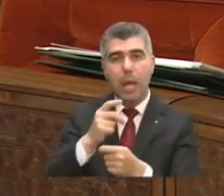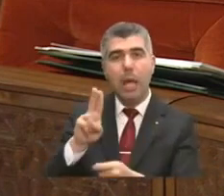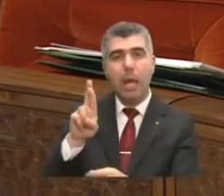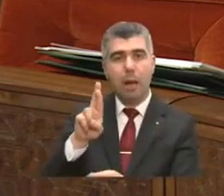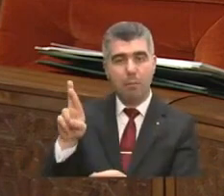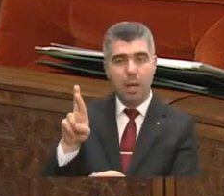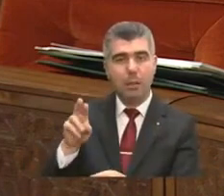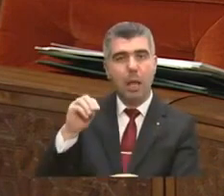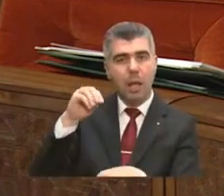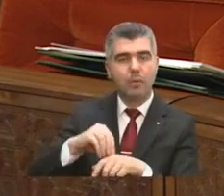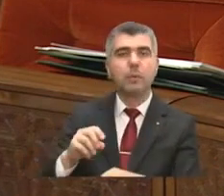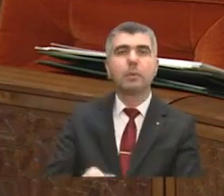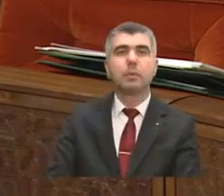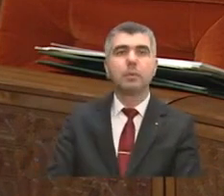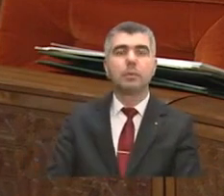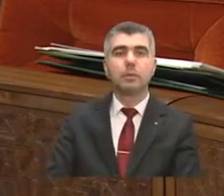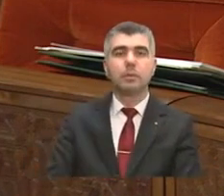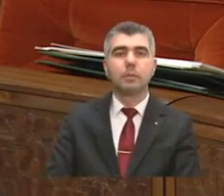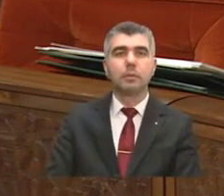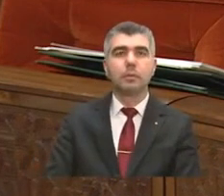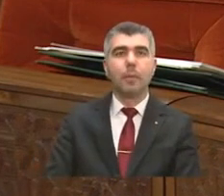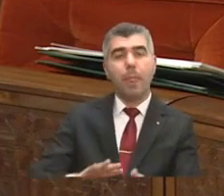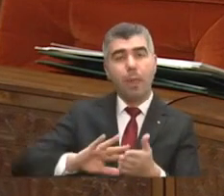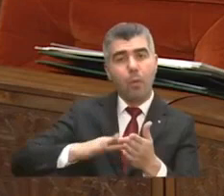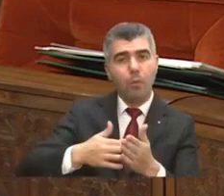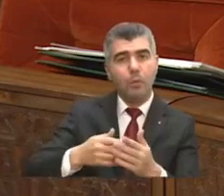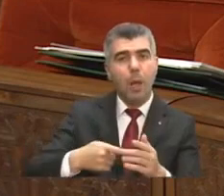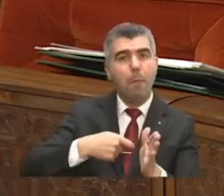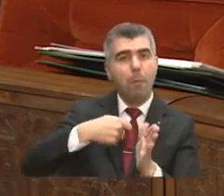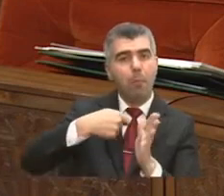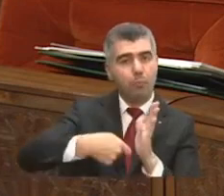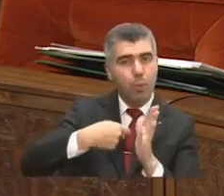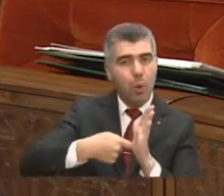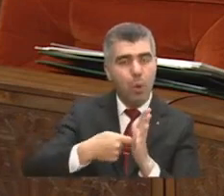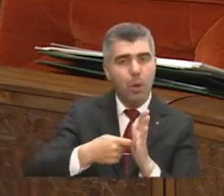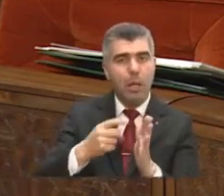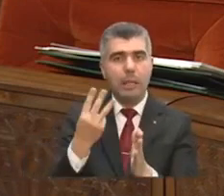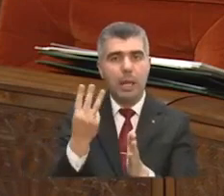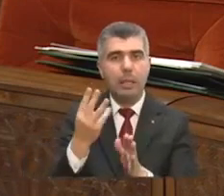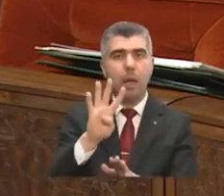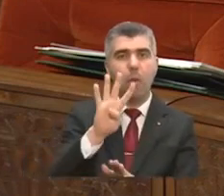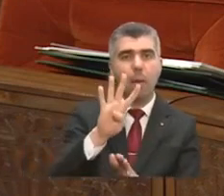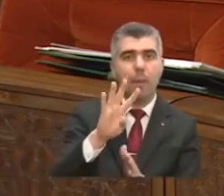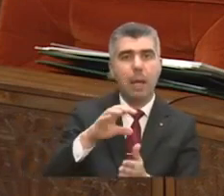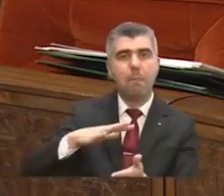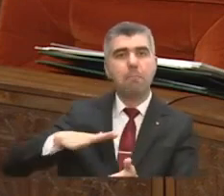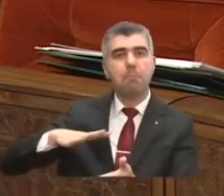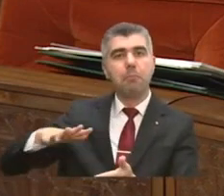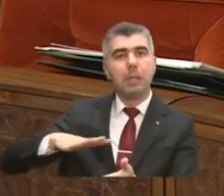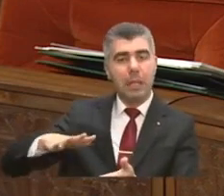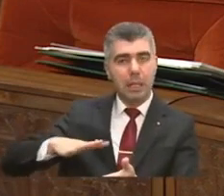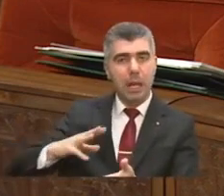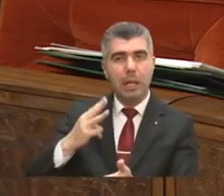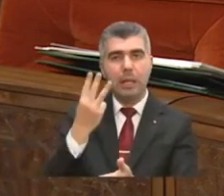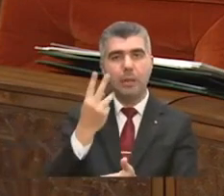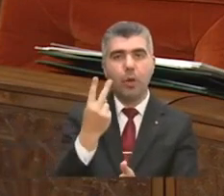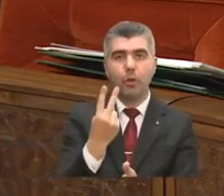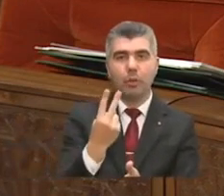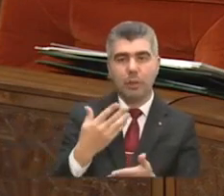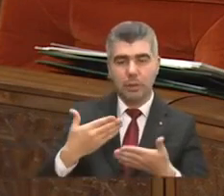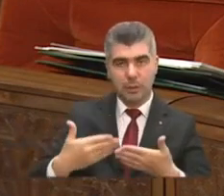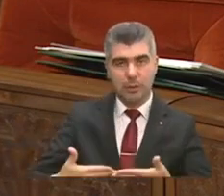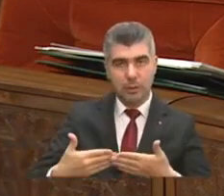من جهه اخرى هذه المشاريع ان شاء الله من رابط 43 مدينه مغربيه 23 حاليا